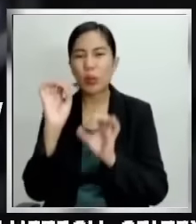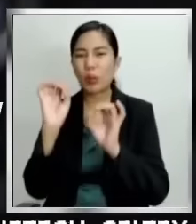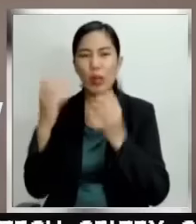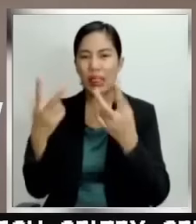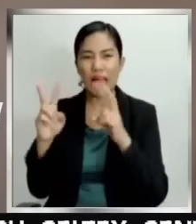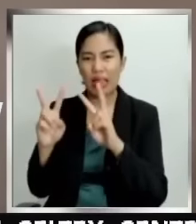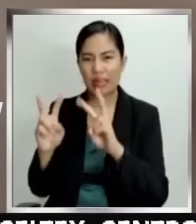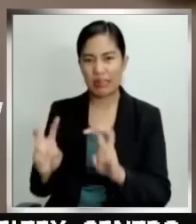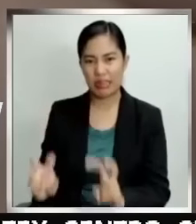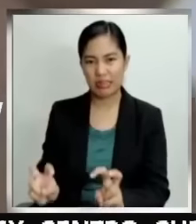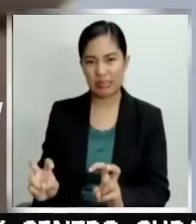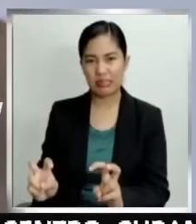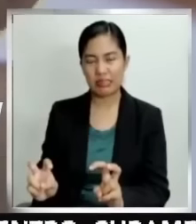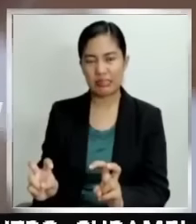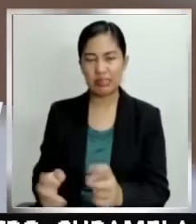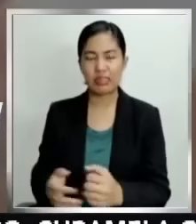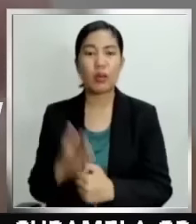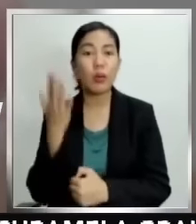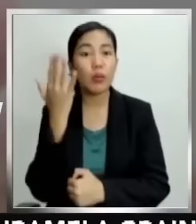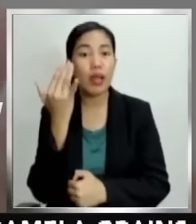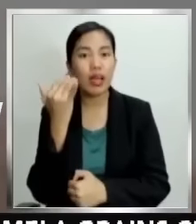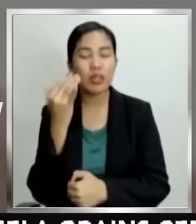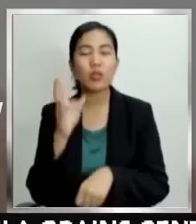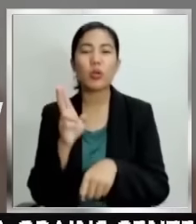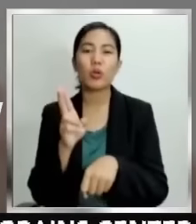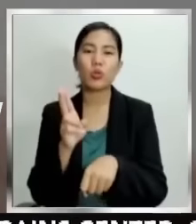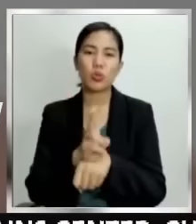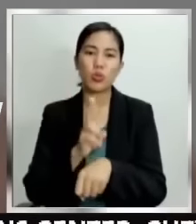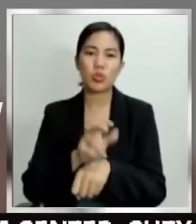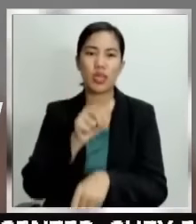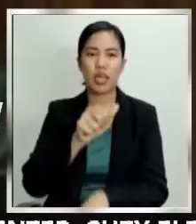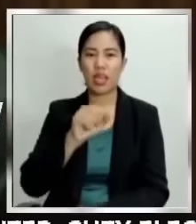telco dahil mga AI lang o artificial intelligence lang